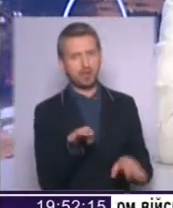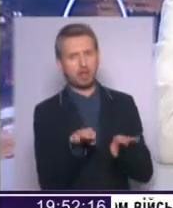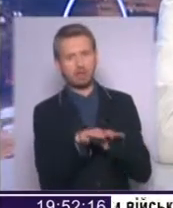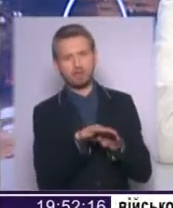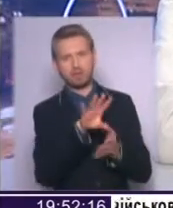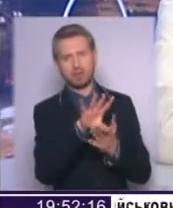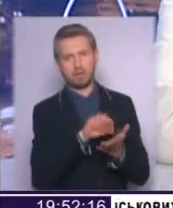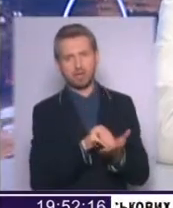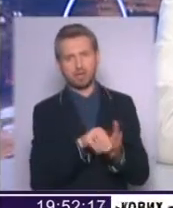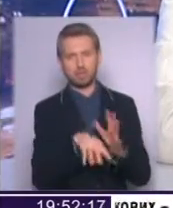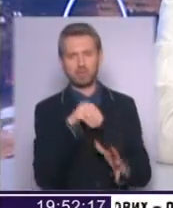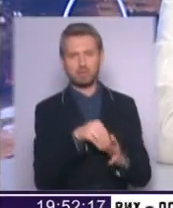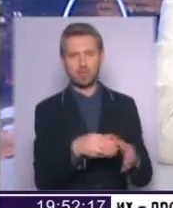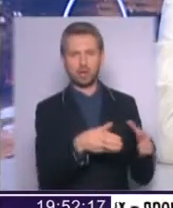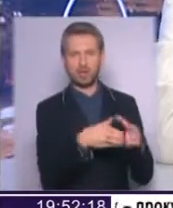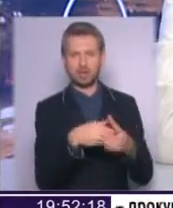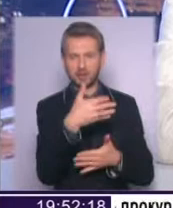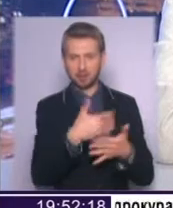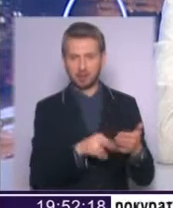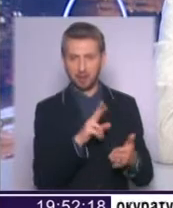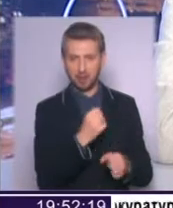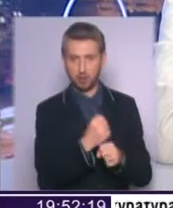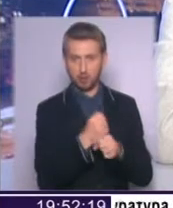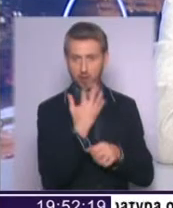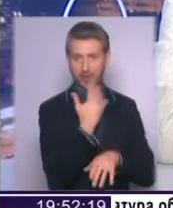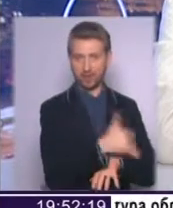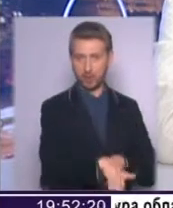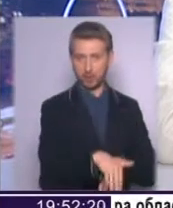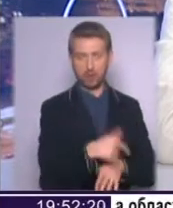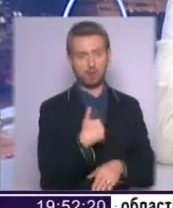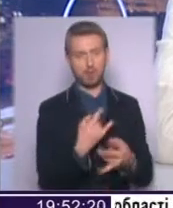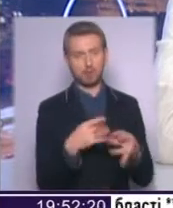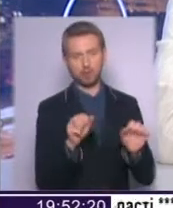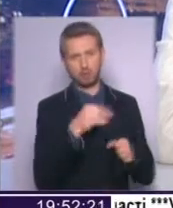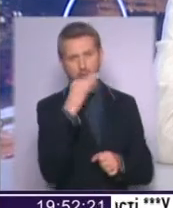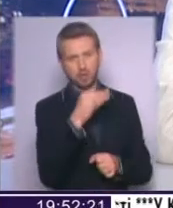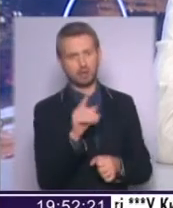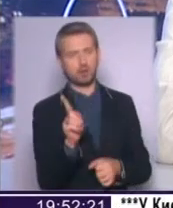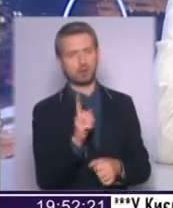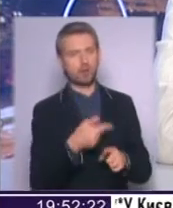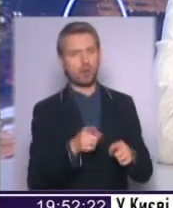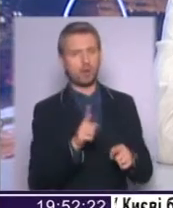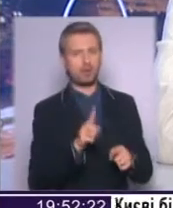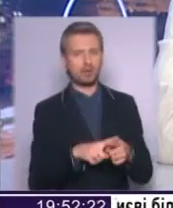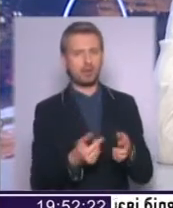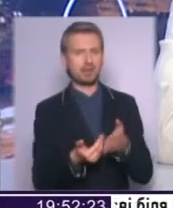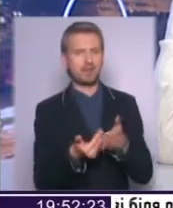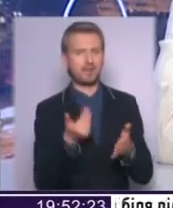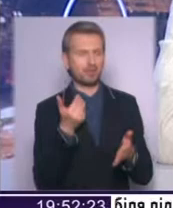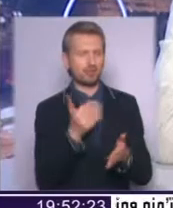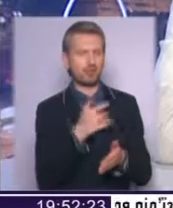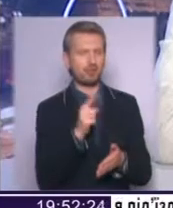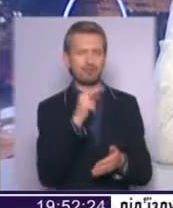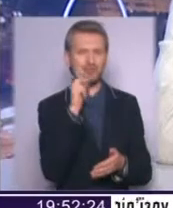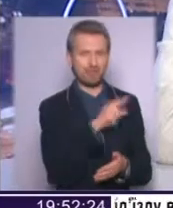приклад вибори партійних списках, як це роблять на Заході, угу. Я просто можу сказати, що це завідомо не то, що хибний